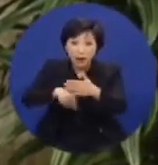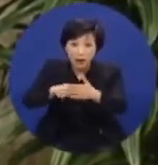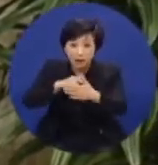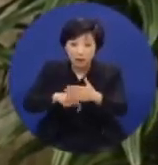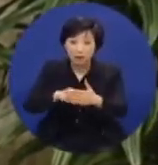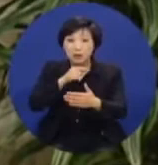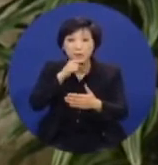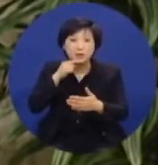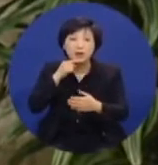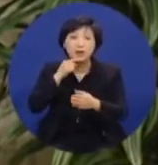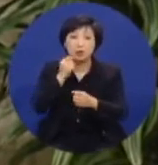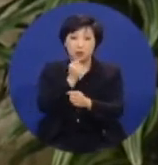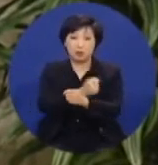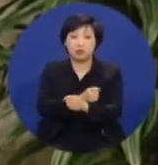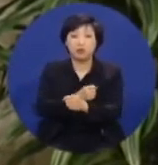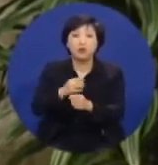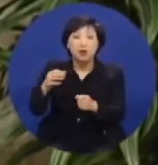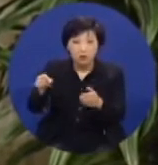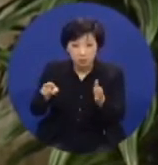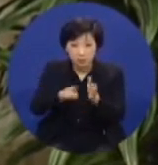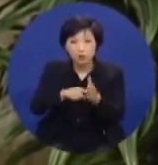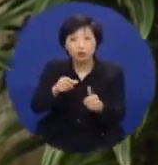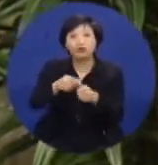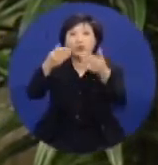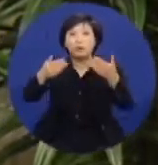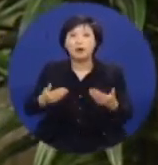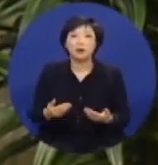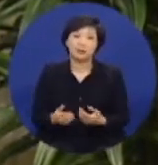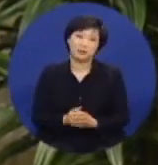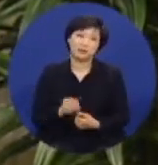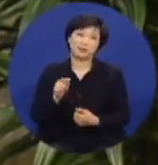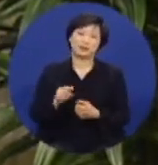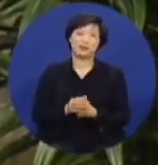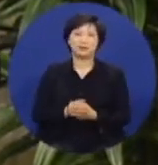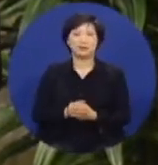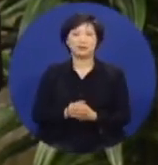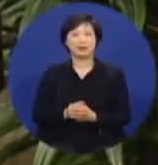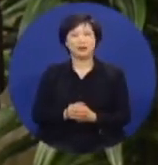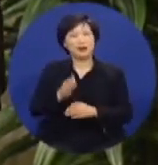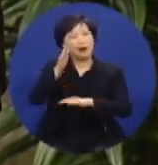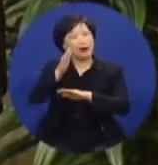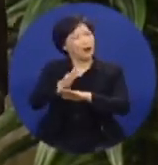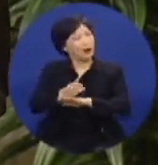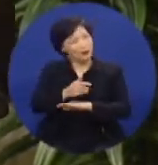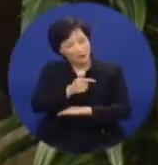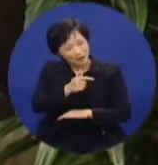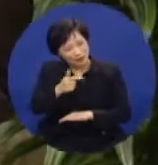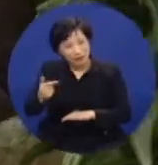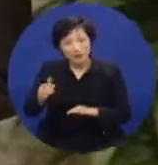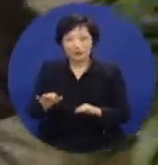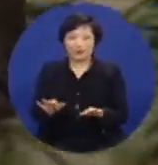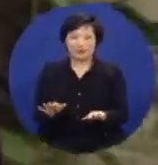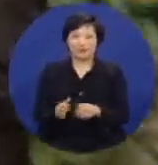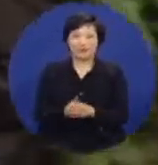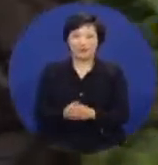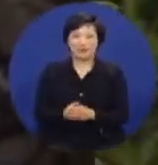피의 국무 믿고 구원받은 거 이거 얼마나 감사해야 되나